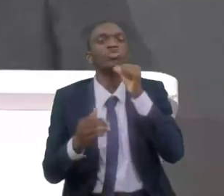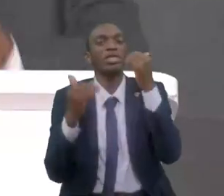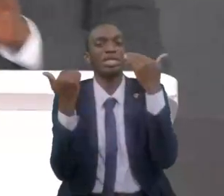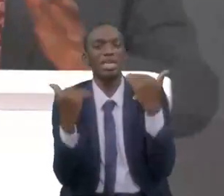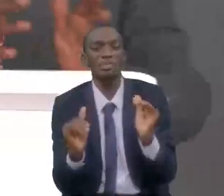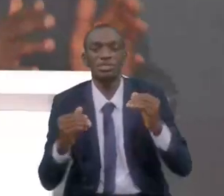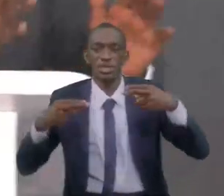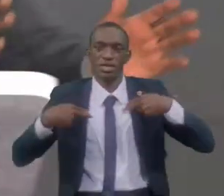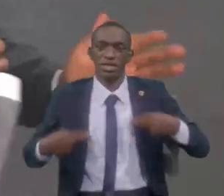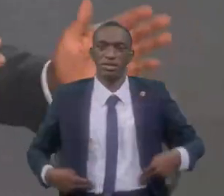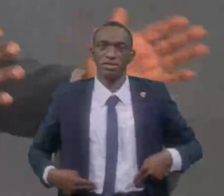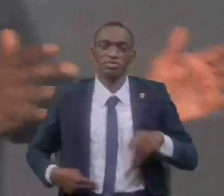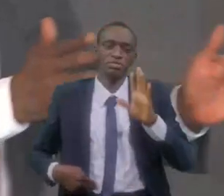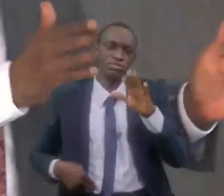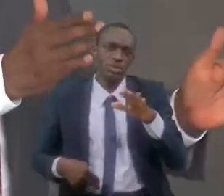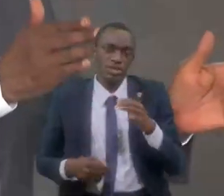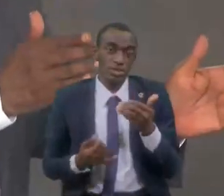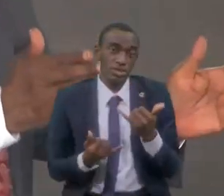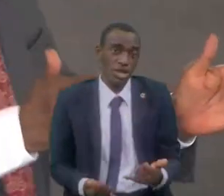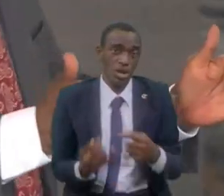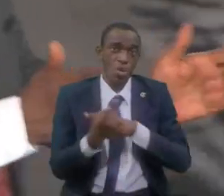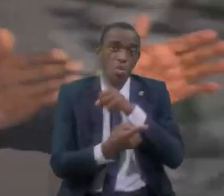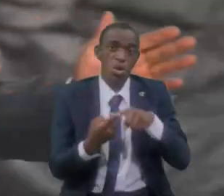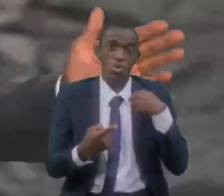illimité. Quand nous disons